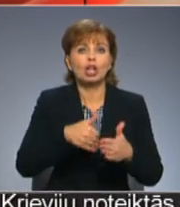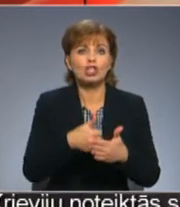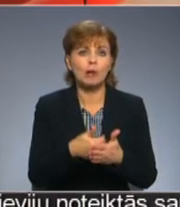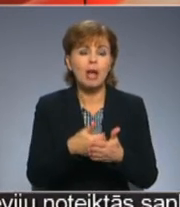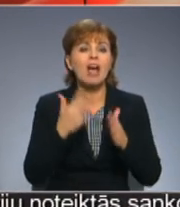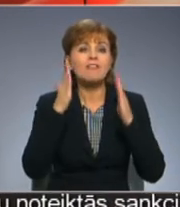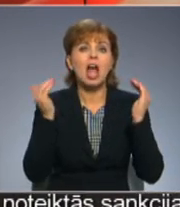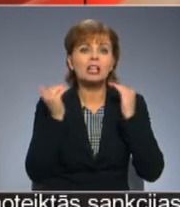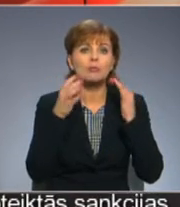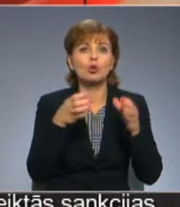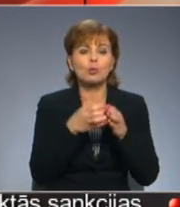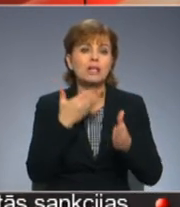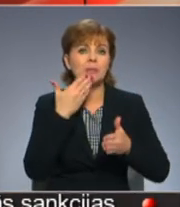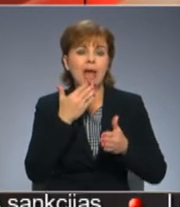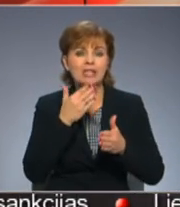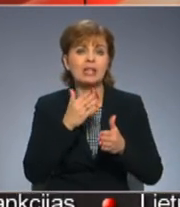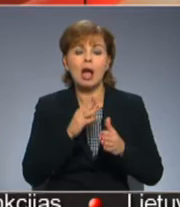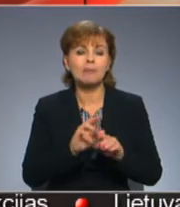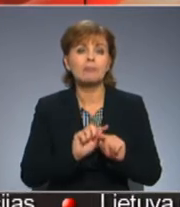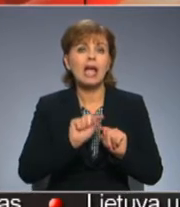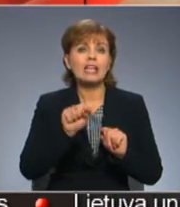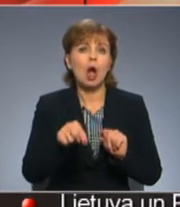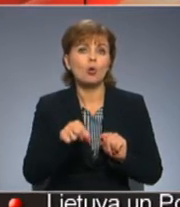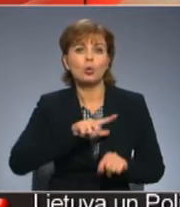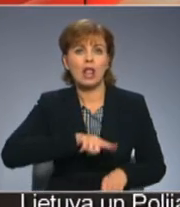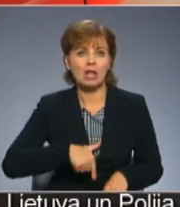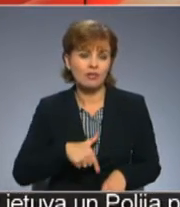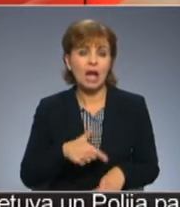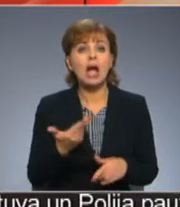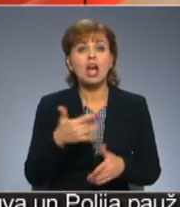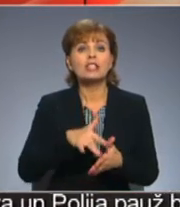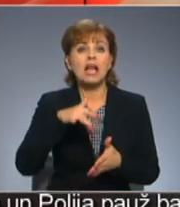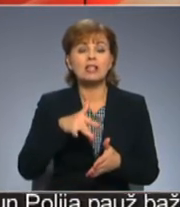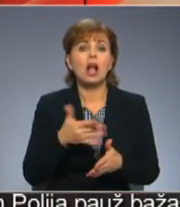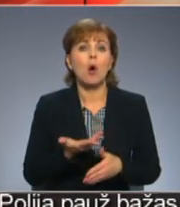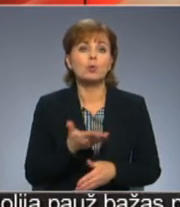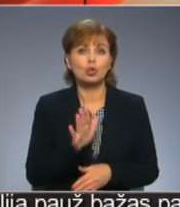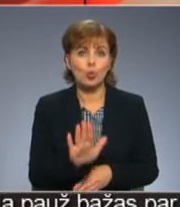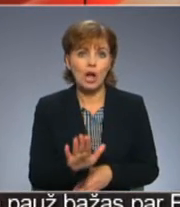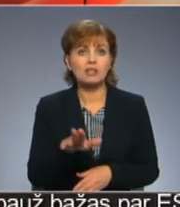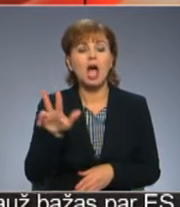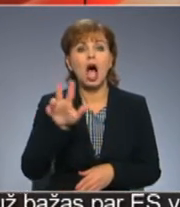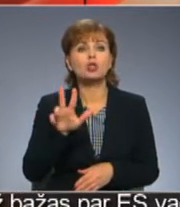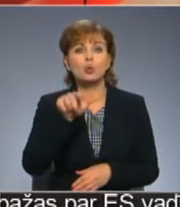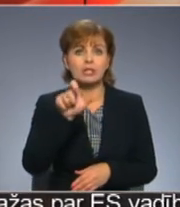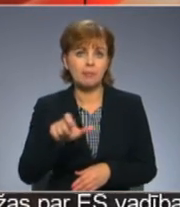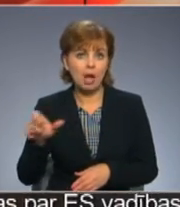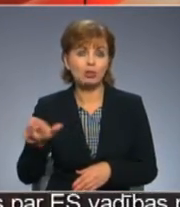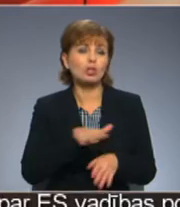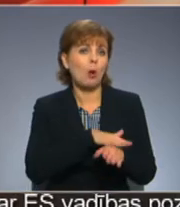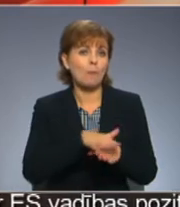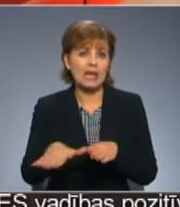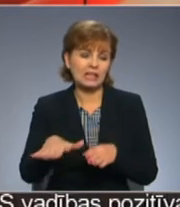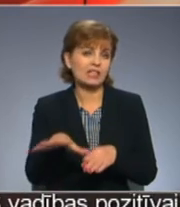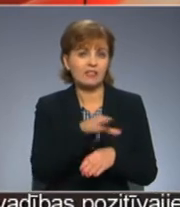vietnamiešu grupa, kas mēģinājas iekļūt Latvijā. Pat labam, centrā uzturas 80 personas un ir aizpildīts gandrīz visas vietas.